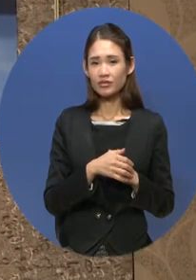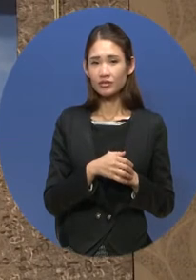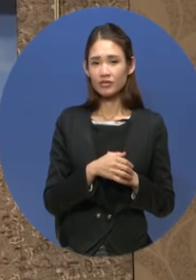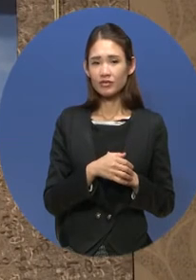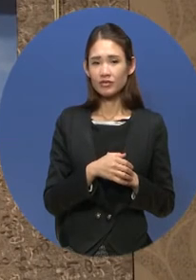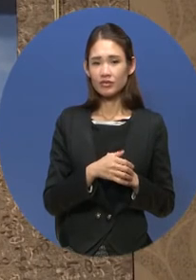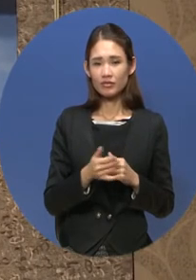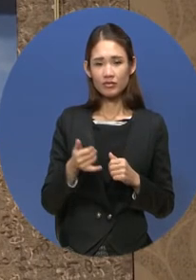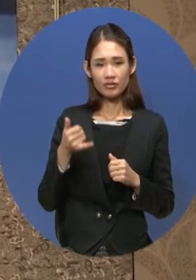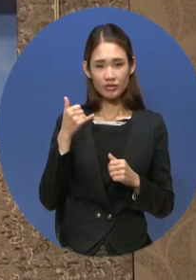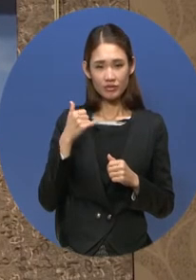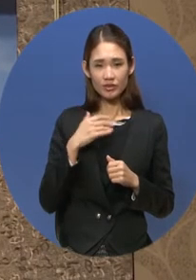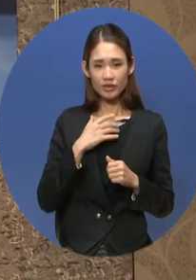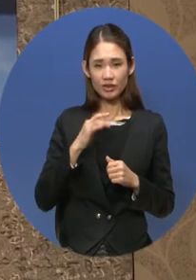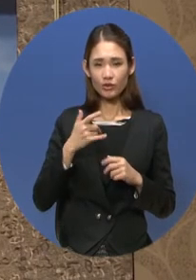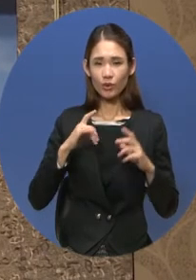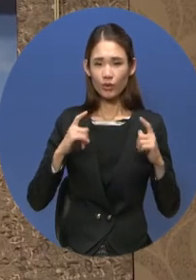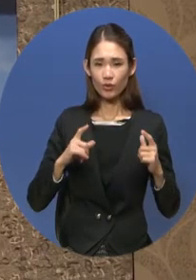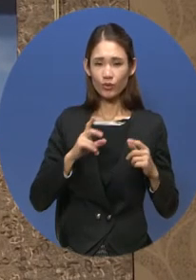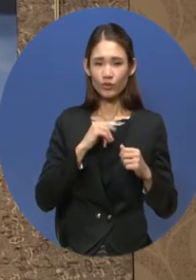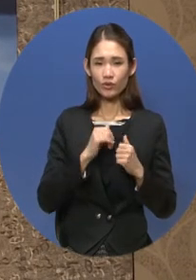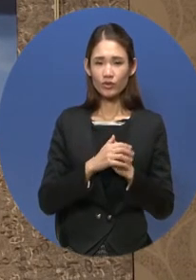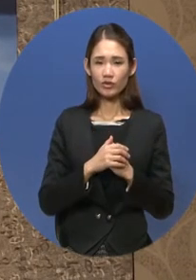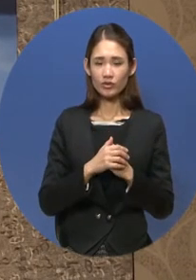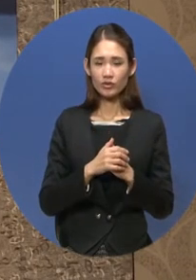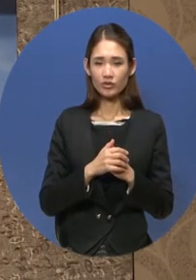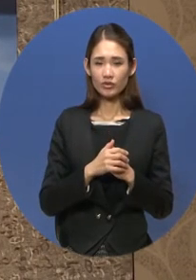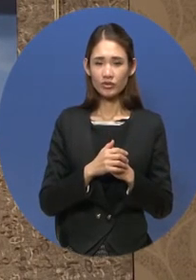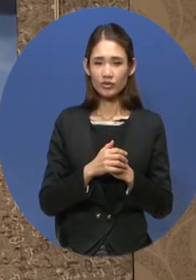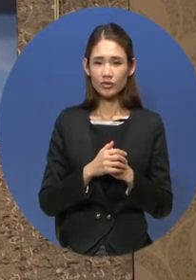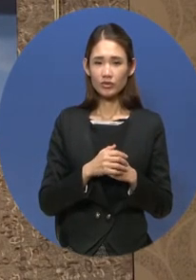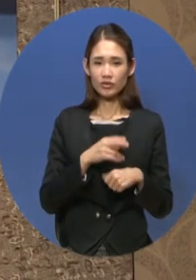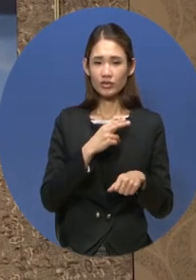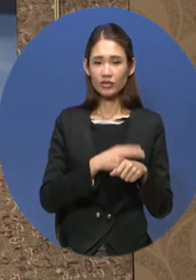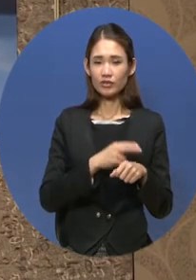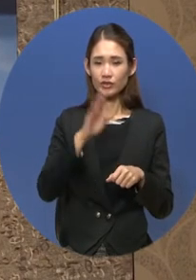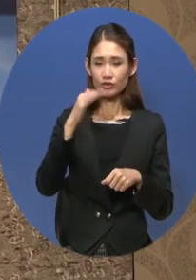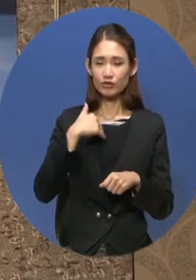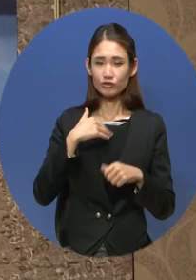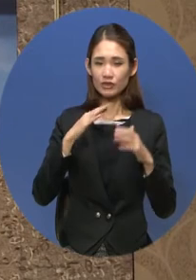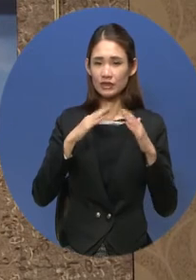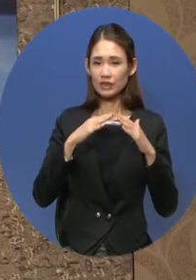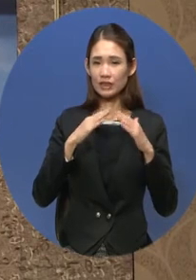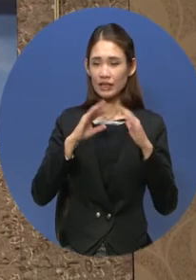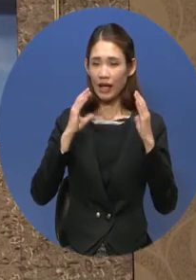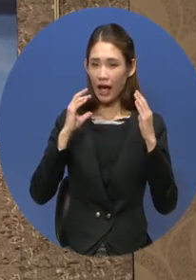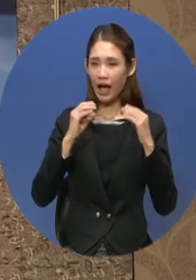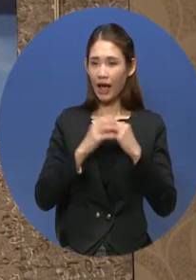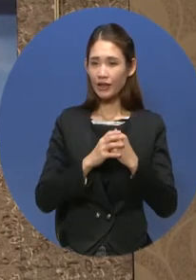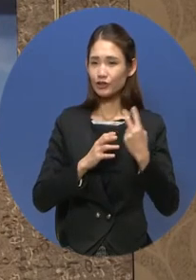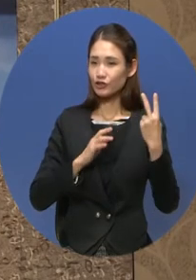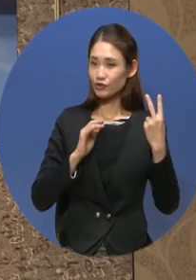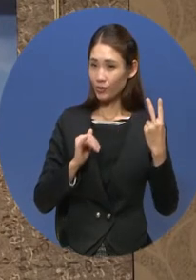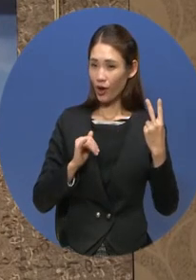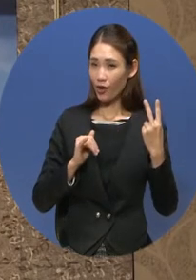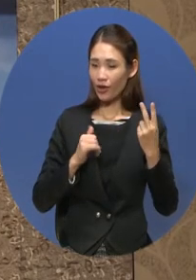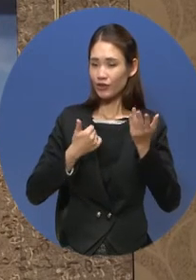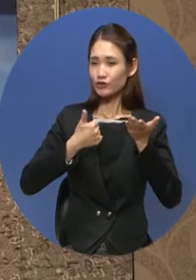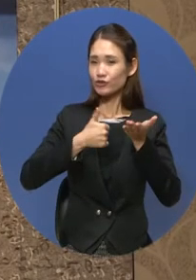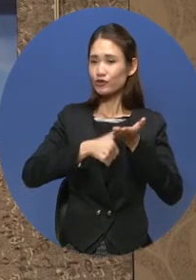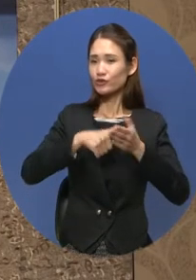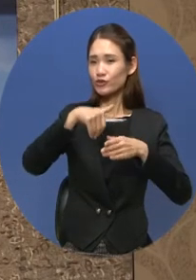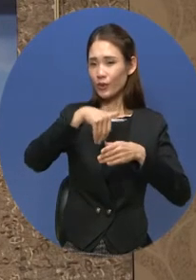전화해서 제가 도의원을 하고 있으니까 전화를 해서 선생님, 우리 집에 아이들 두